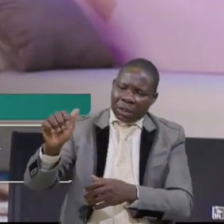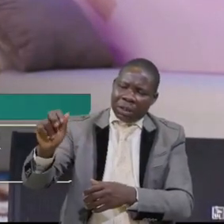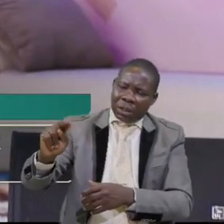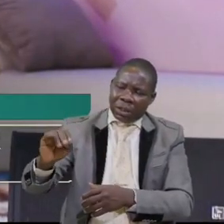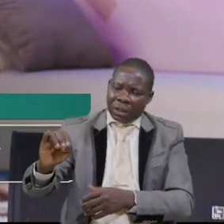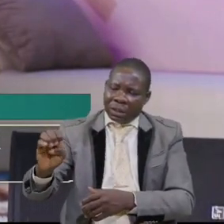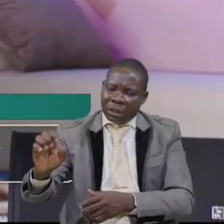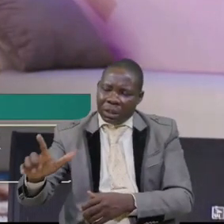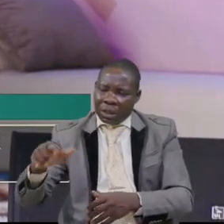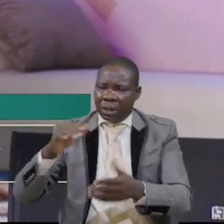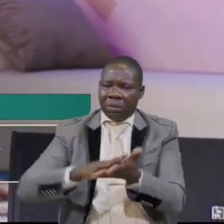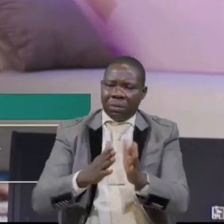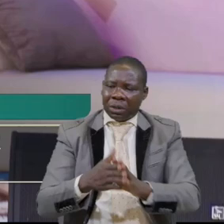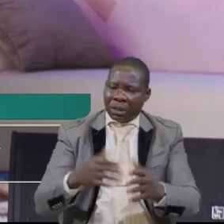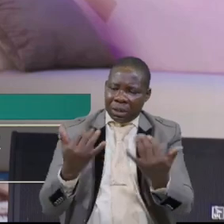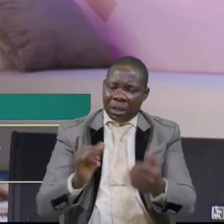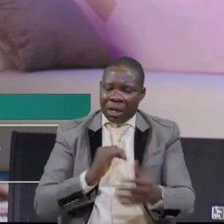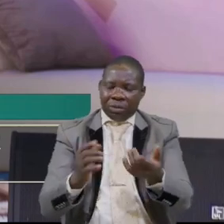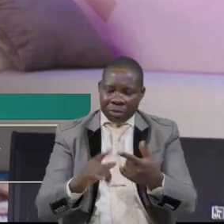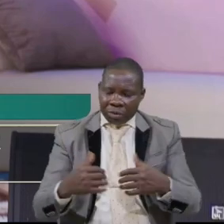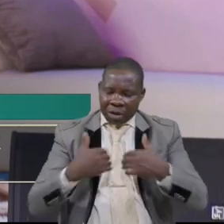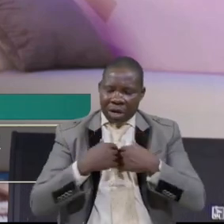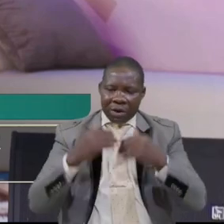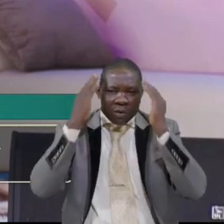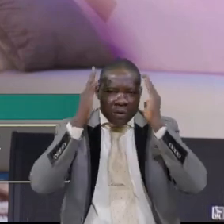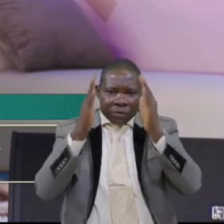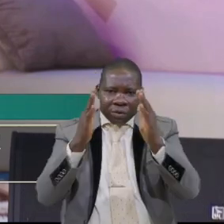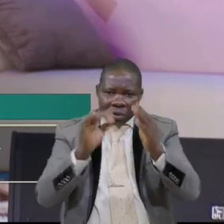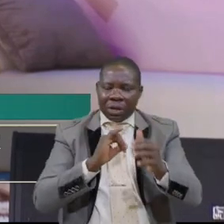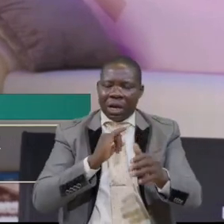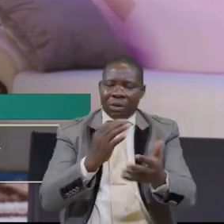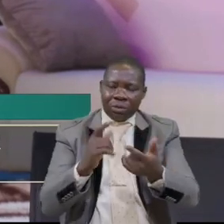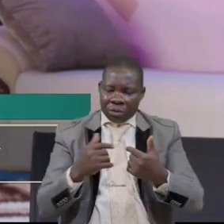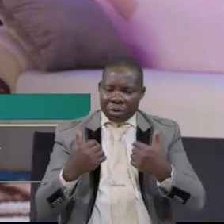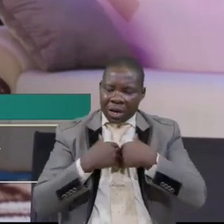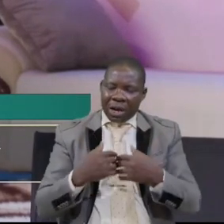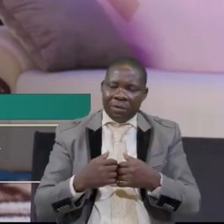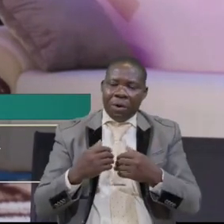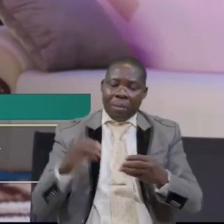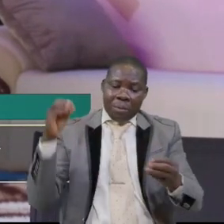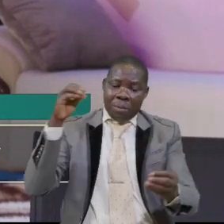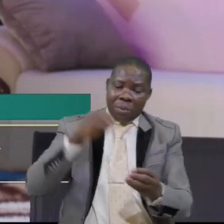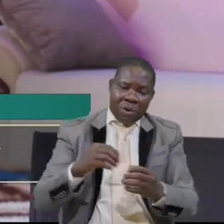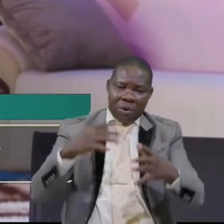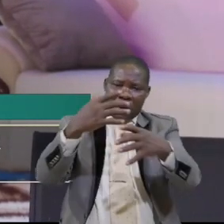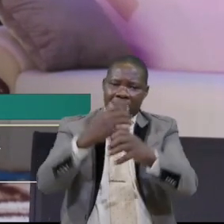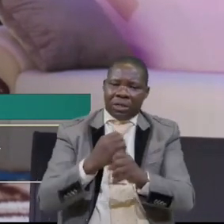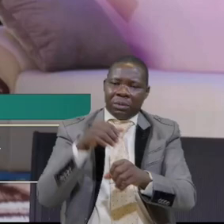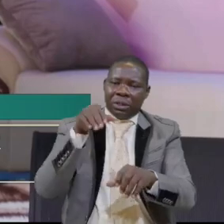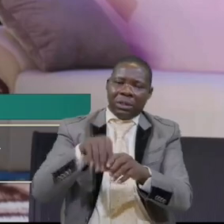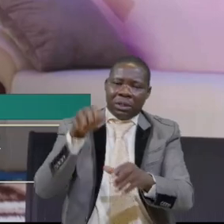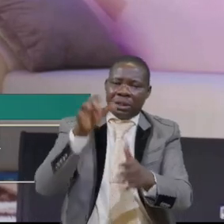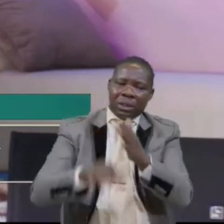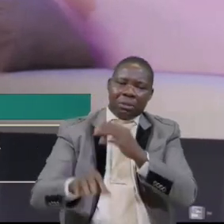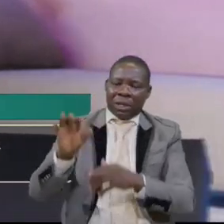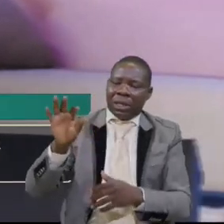réengager ma vie, je vais être concentré. Je veux avoir de plus grandes réalisations. Chapitre 9 de